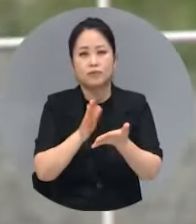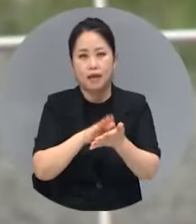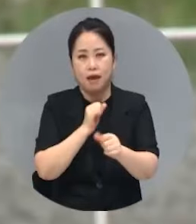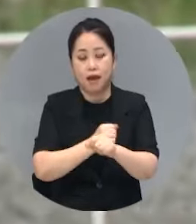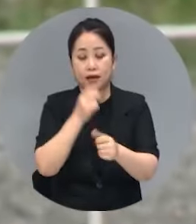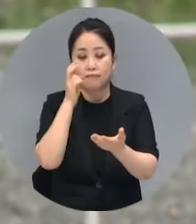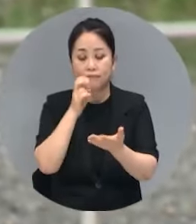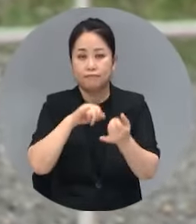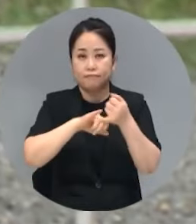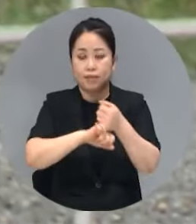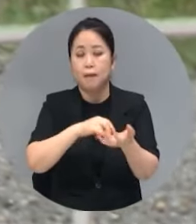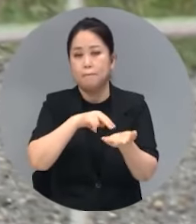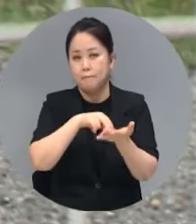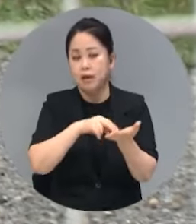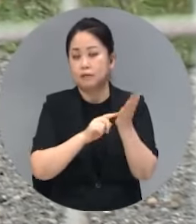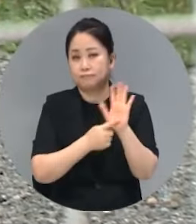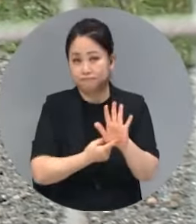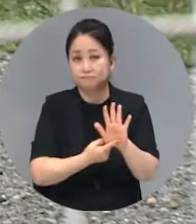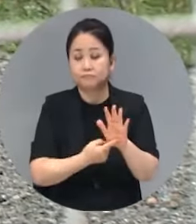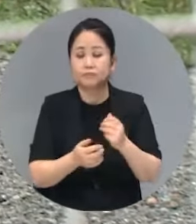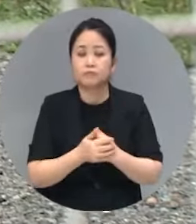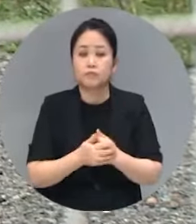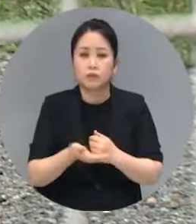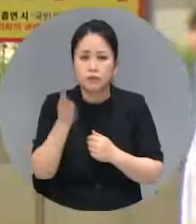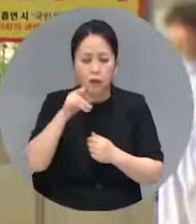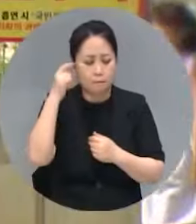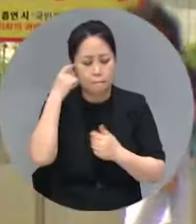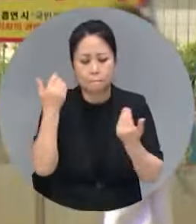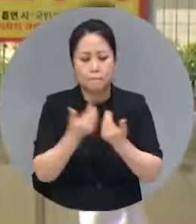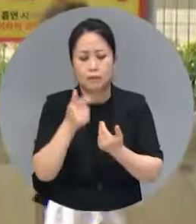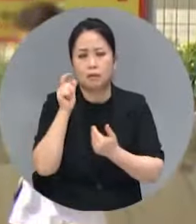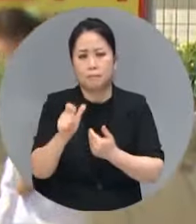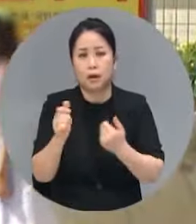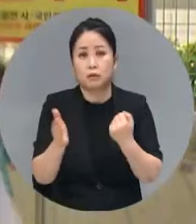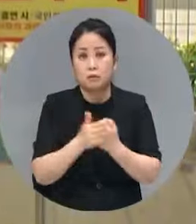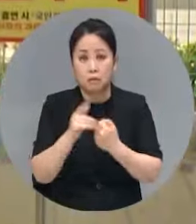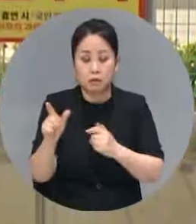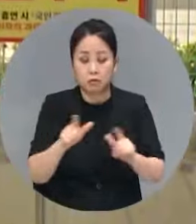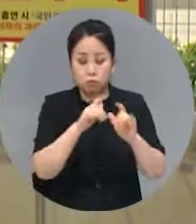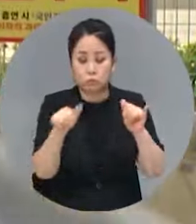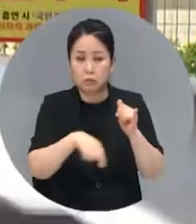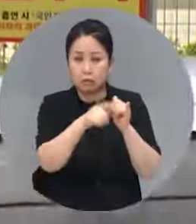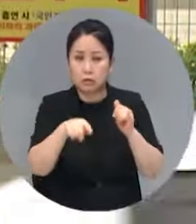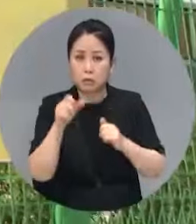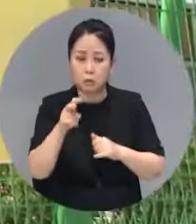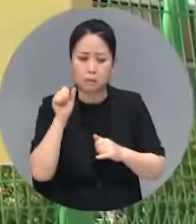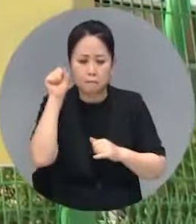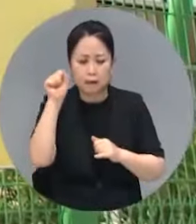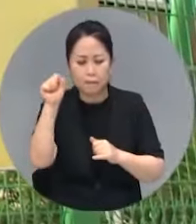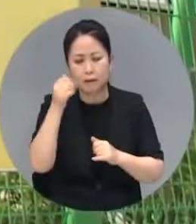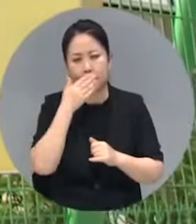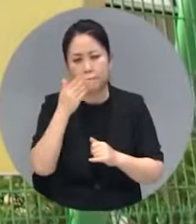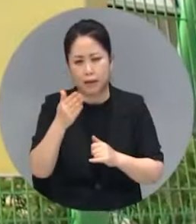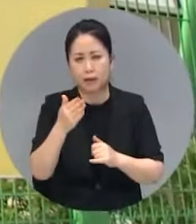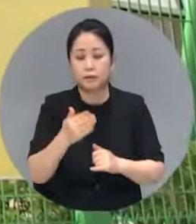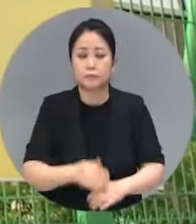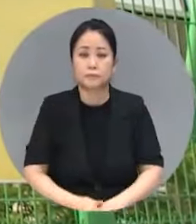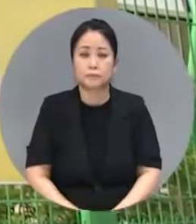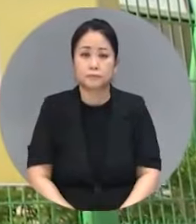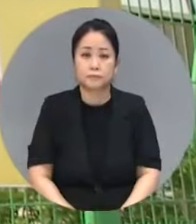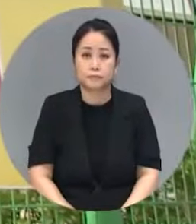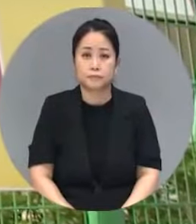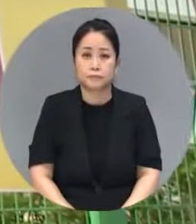있습니다. 하지만 반대 여론이 강한 만큼 주민들이 집단 행동에 나설 가능성도 남아 있습니다. MBC